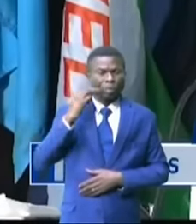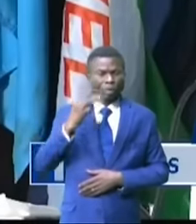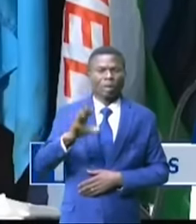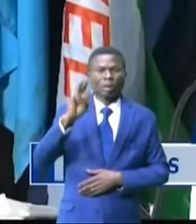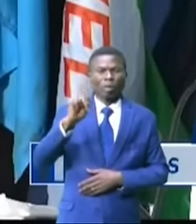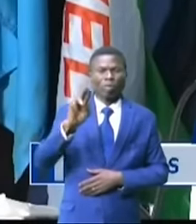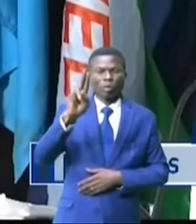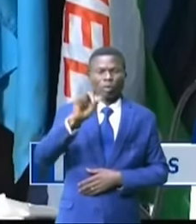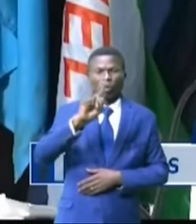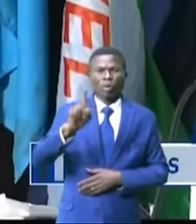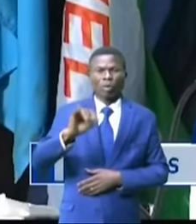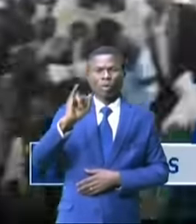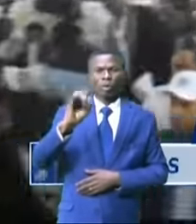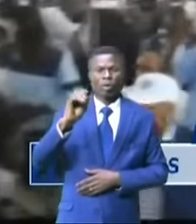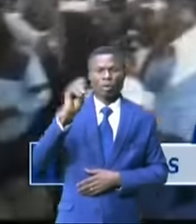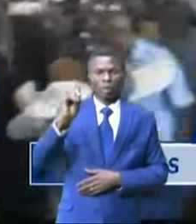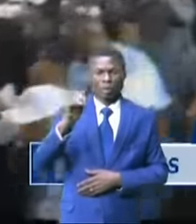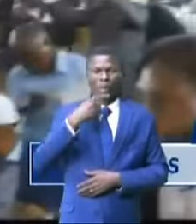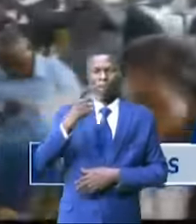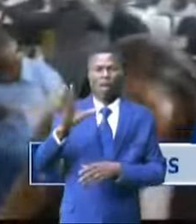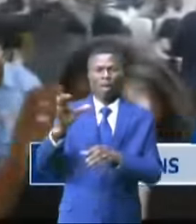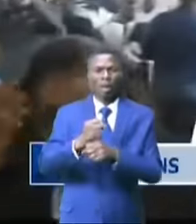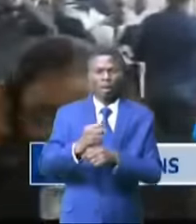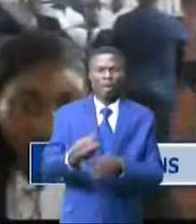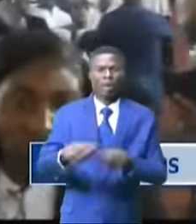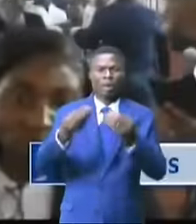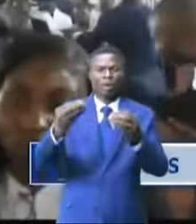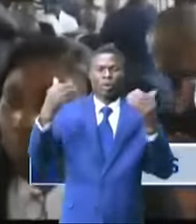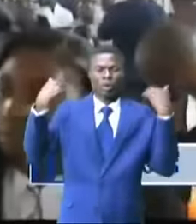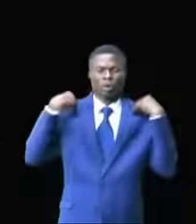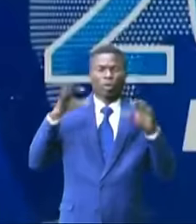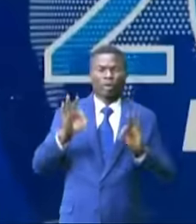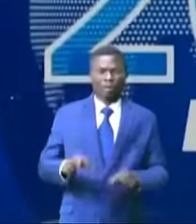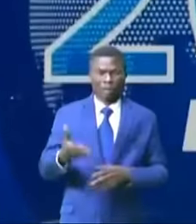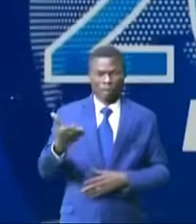Mouzitou entend restituer le pouvoir au chef des terres.